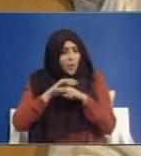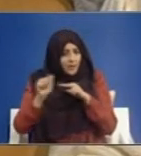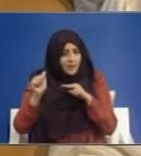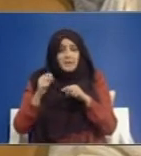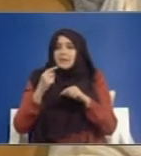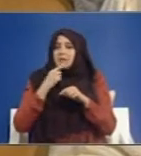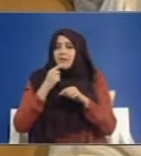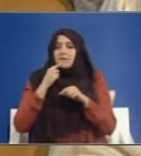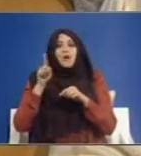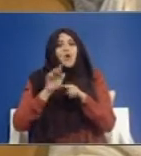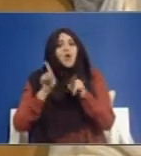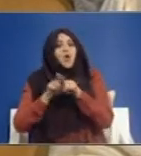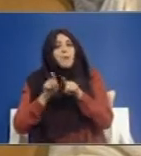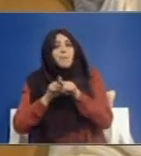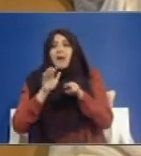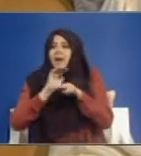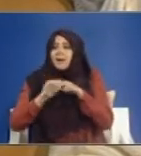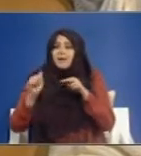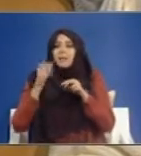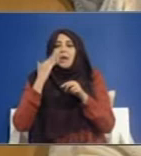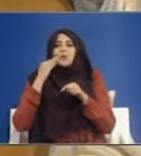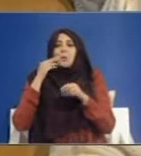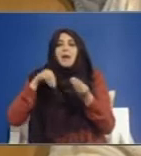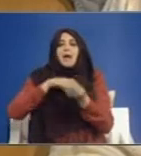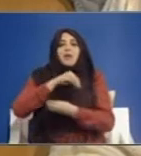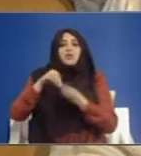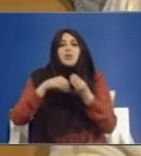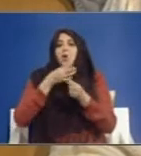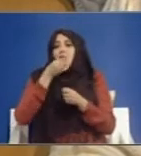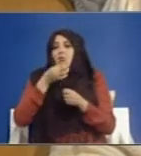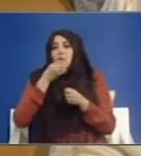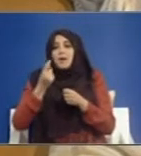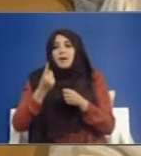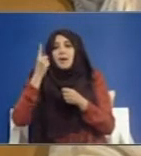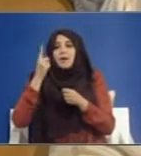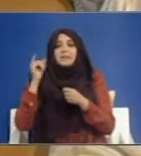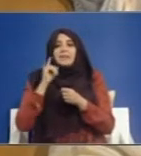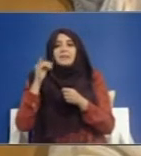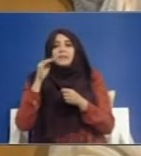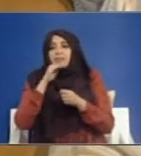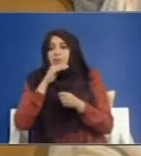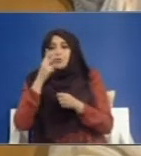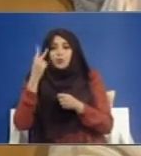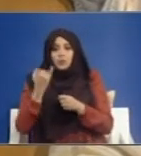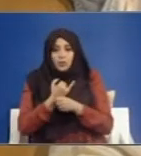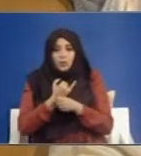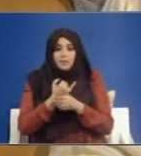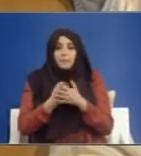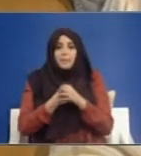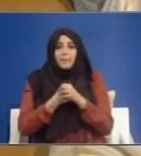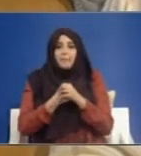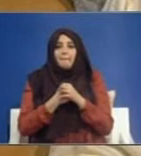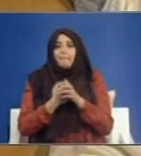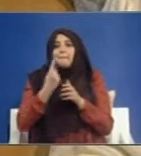الكريم. القرآن الكريم قال في الحج مثلا واذكروا الله فمن تعجل في يومين مع أنه ليس في يومين